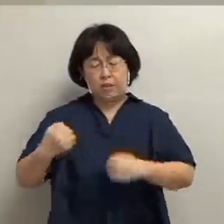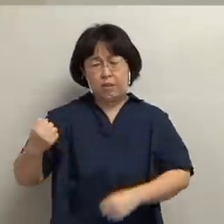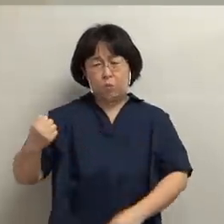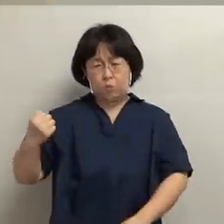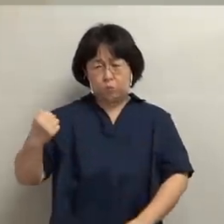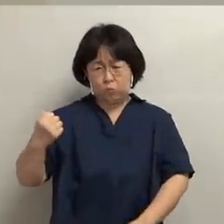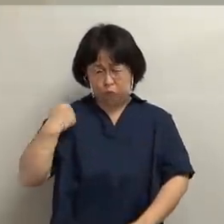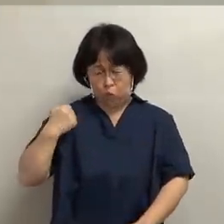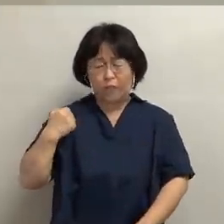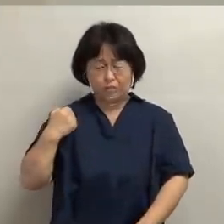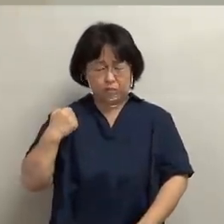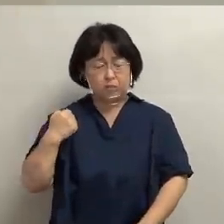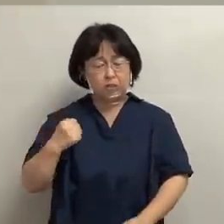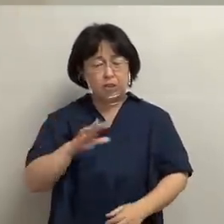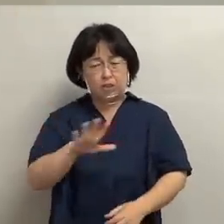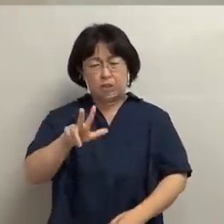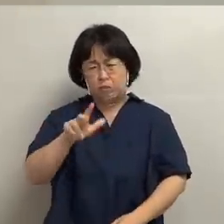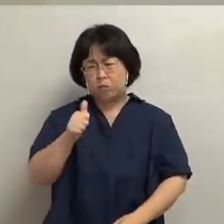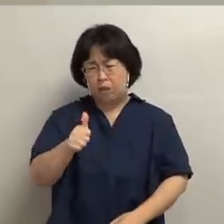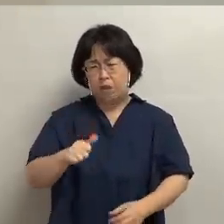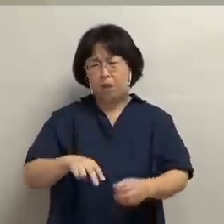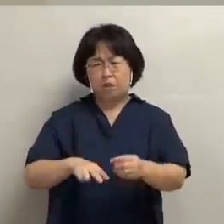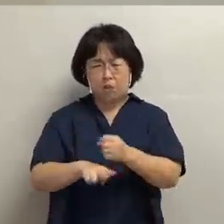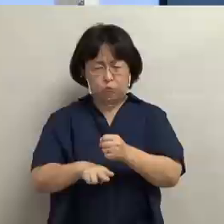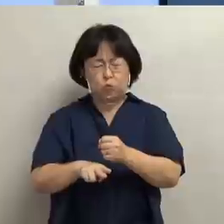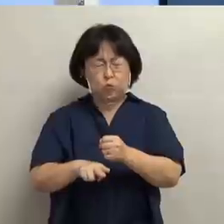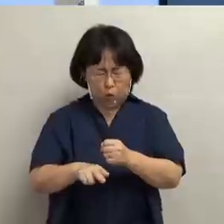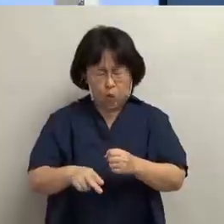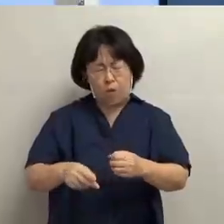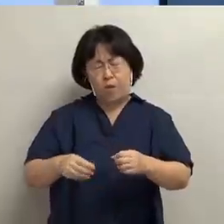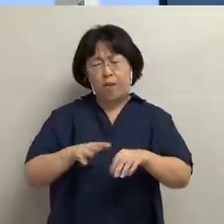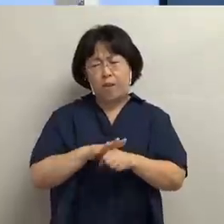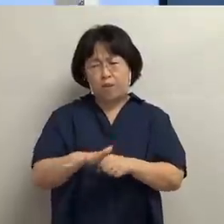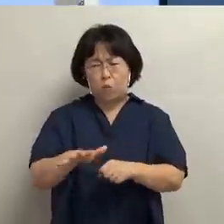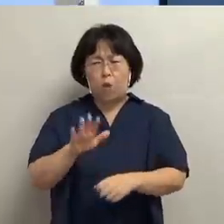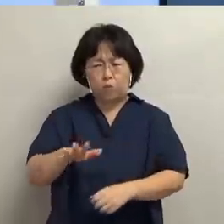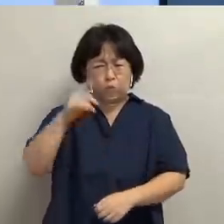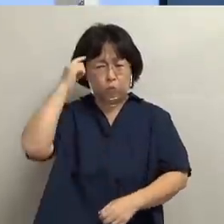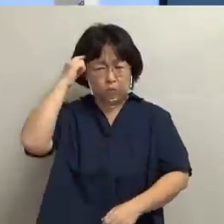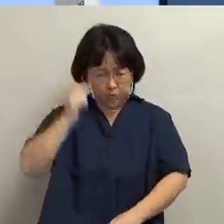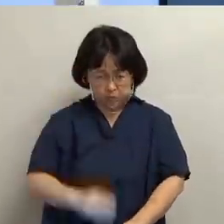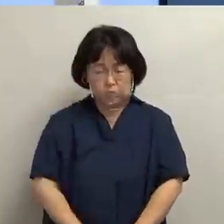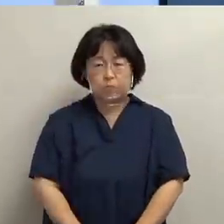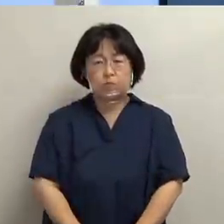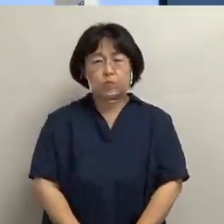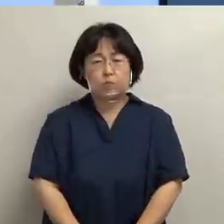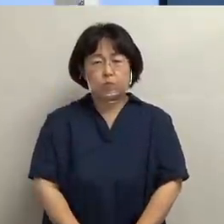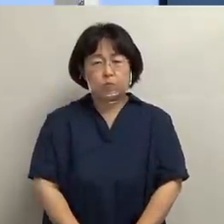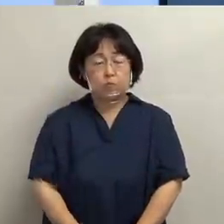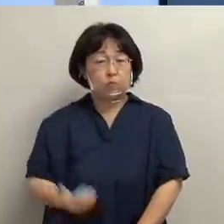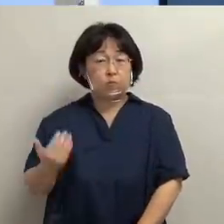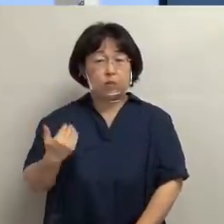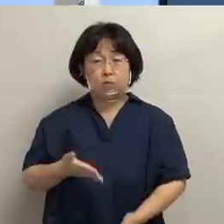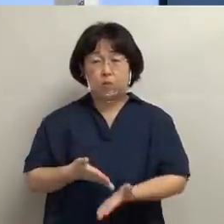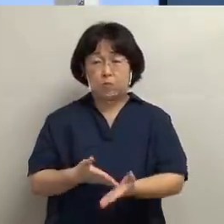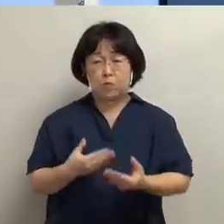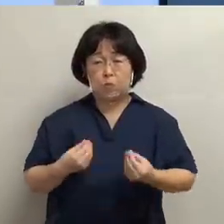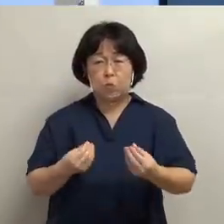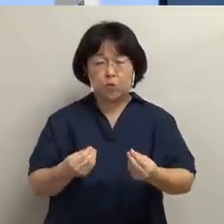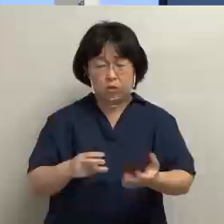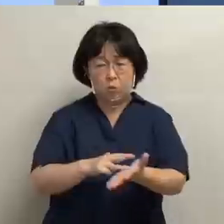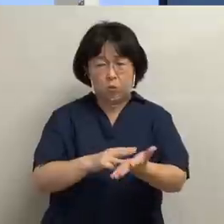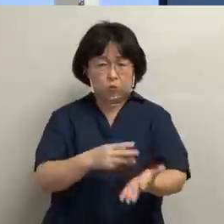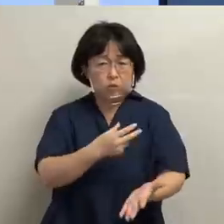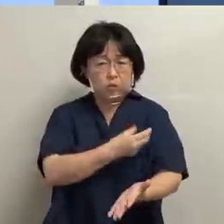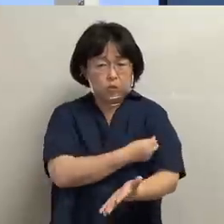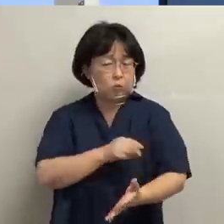によるものだというふうに分析しています以上が直近の感染状況です先ほども申し上げましたがワクチン接種が